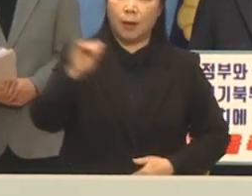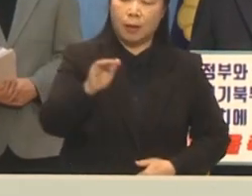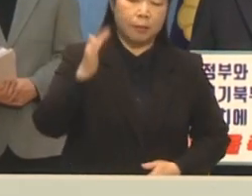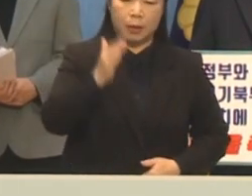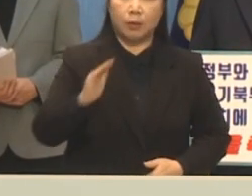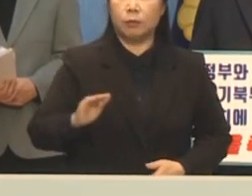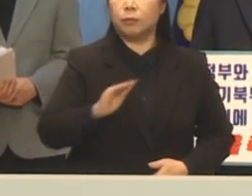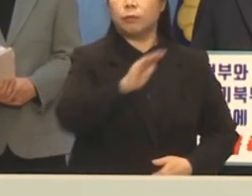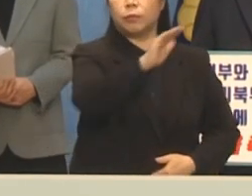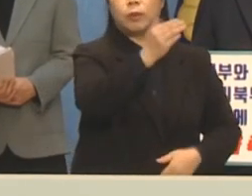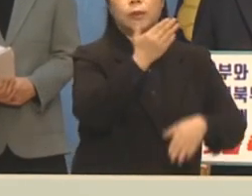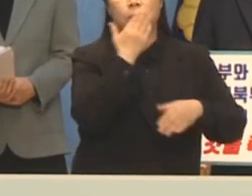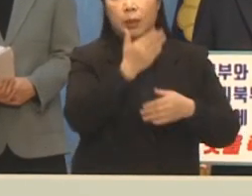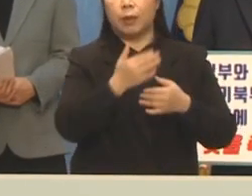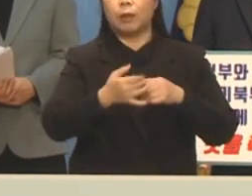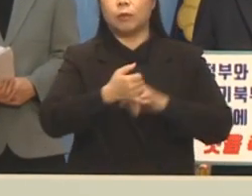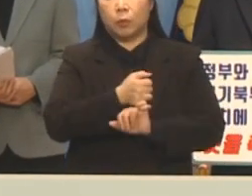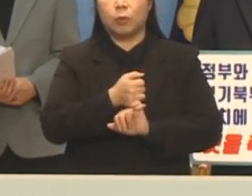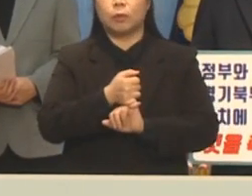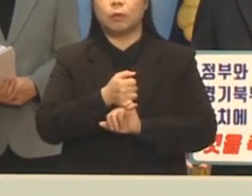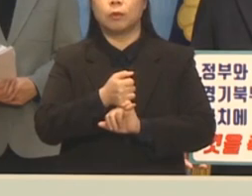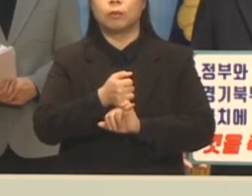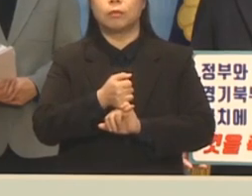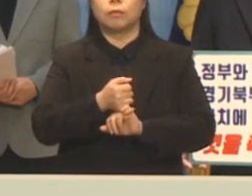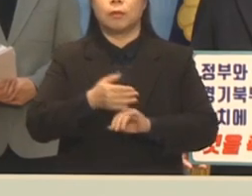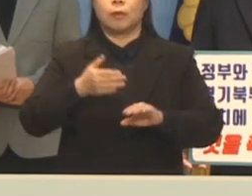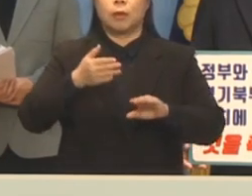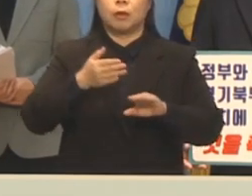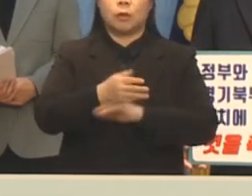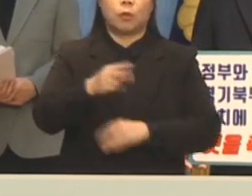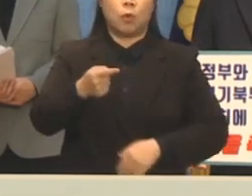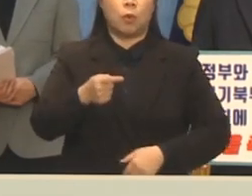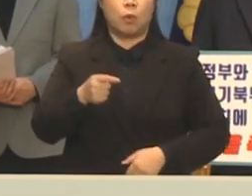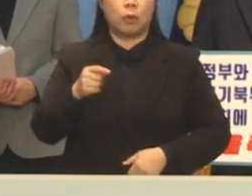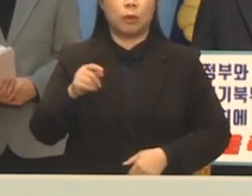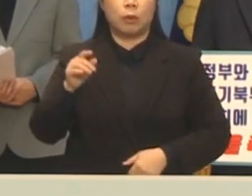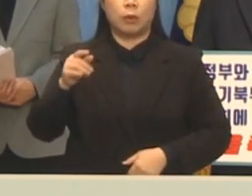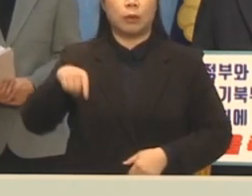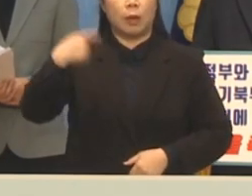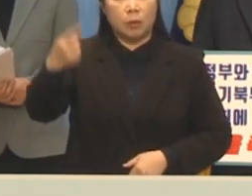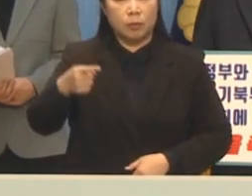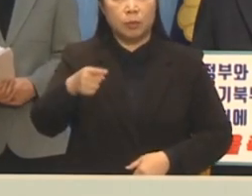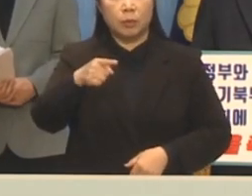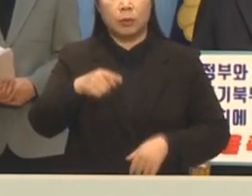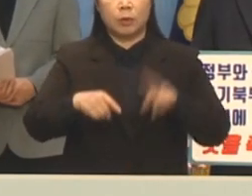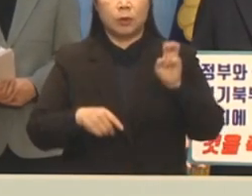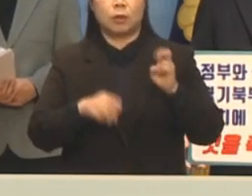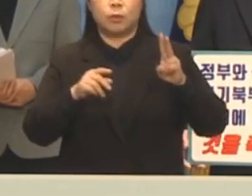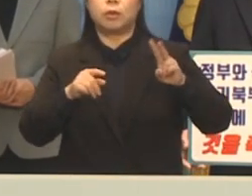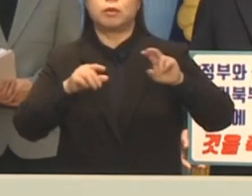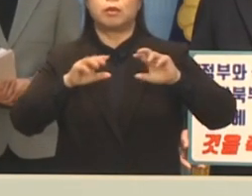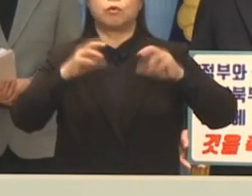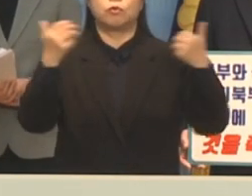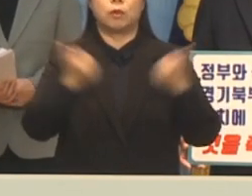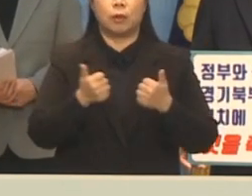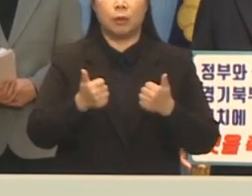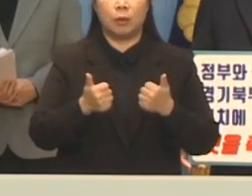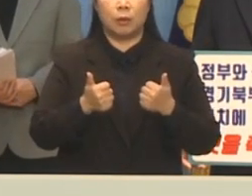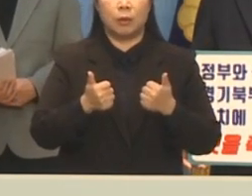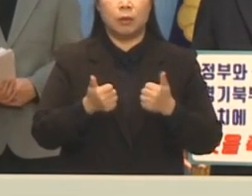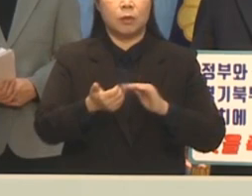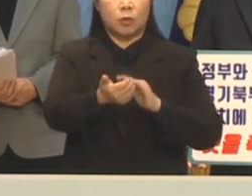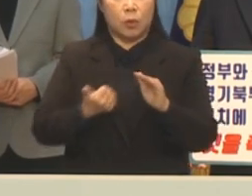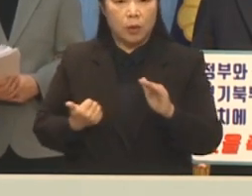경기 북부 특별자치도 출범이 늦어도 다음 지방정부 출범과 함께